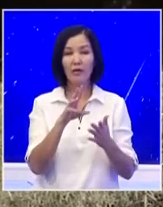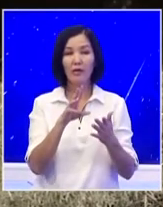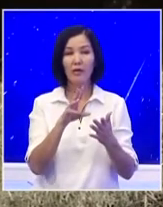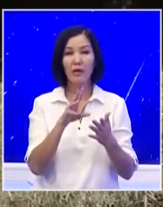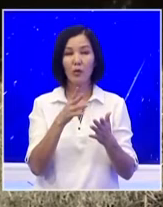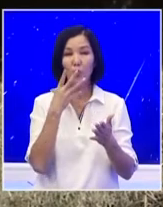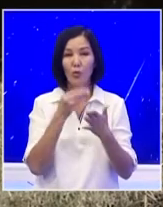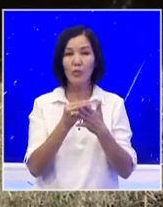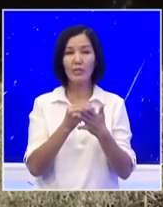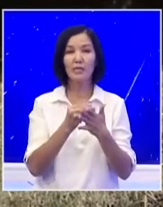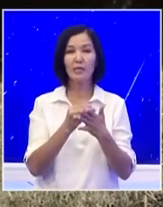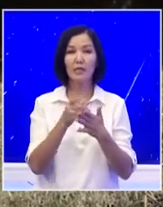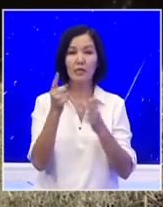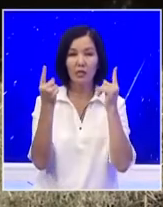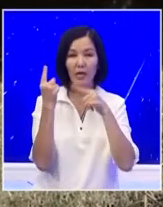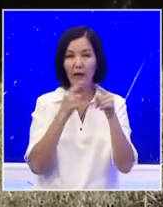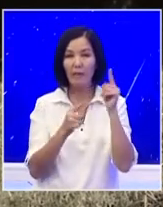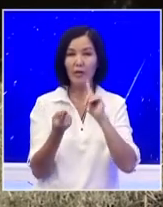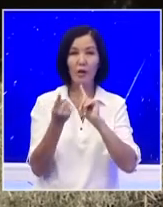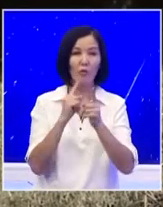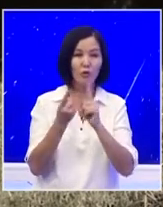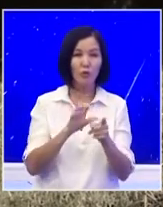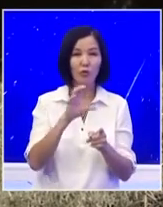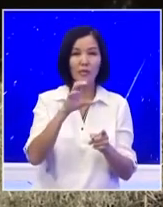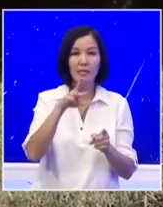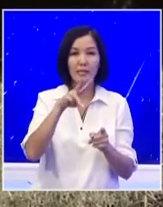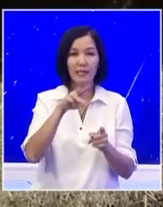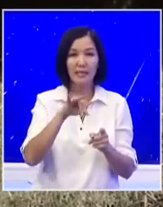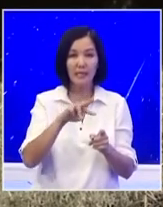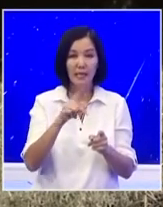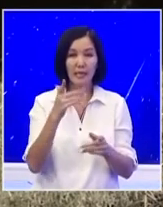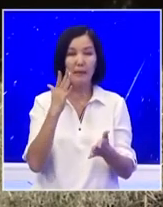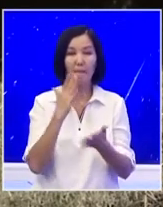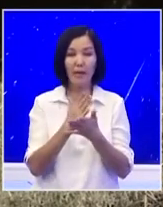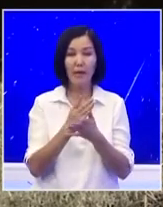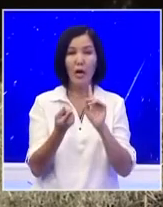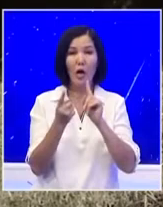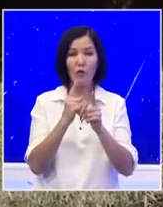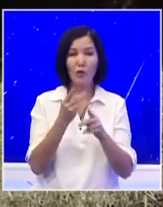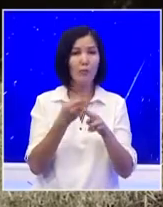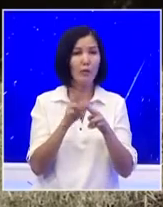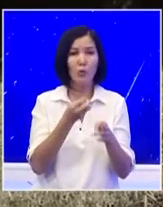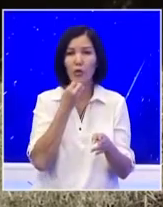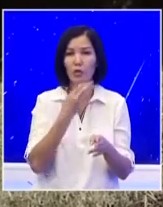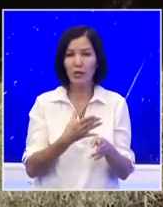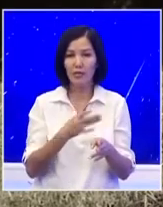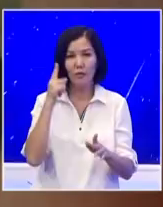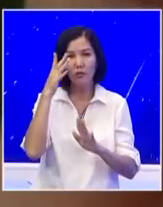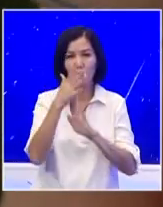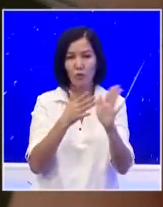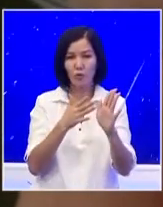болсақ, мысалы, ямбы, хари жөнінен келген бунақтың аудармасы өте жақсы арифметикалық